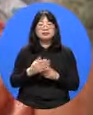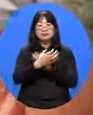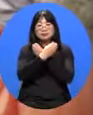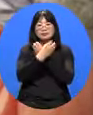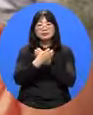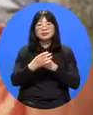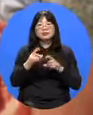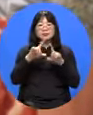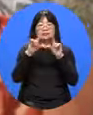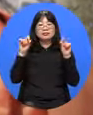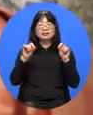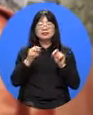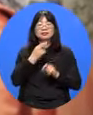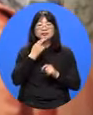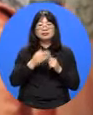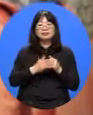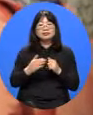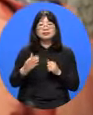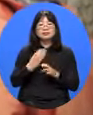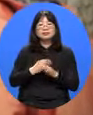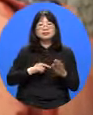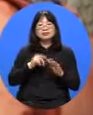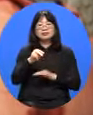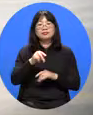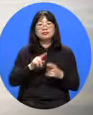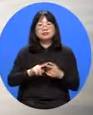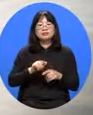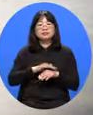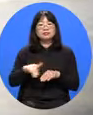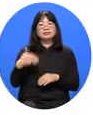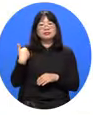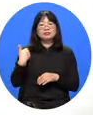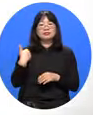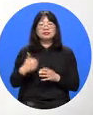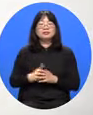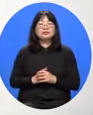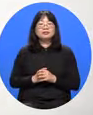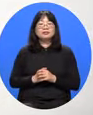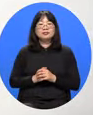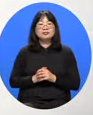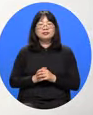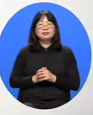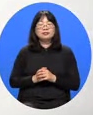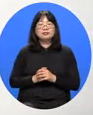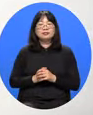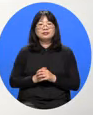신호등도 표지판도 없어서 언제 건너야 할지 잘 모르겠어요.